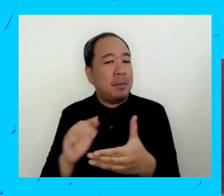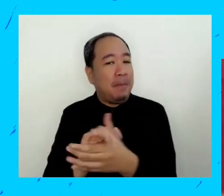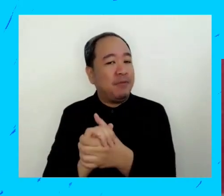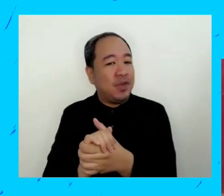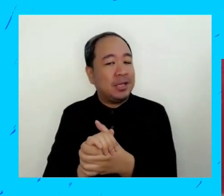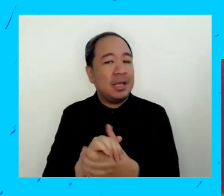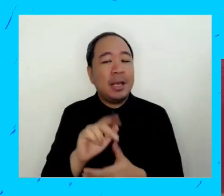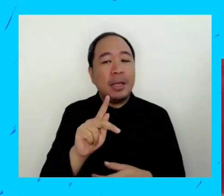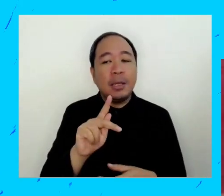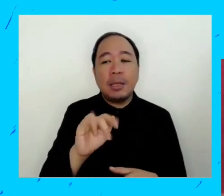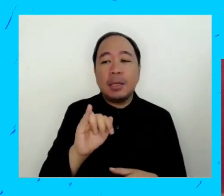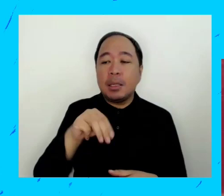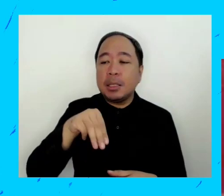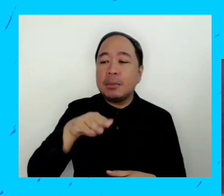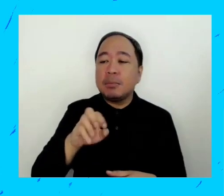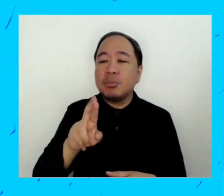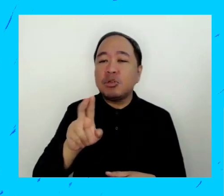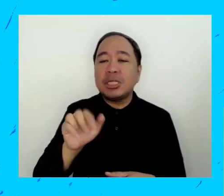Nous allons recevoir